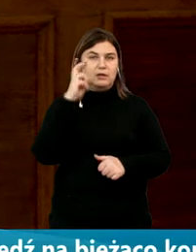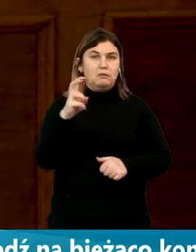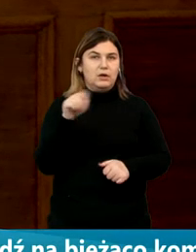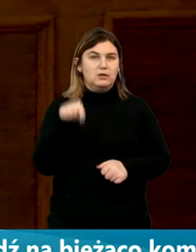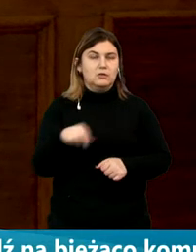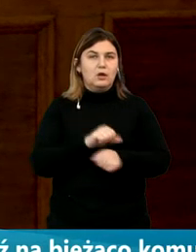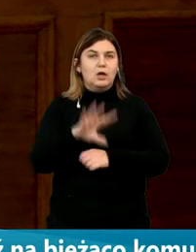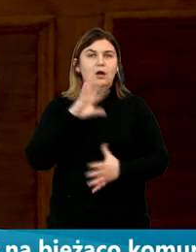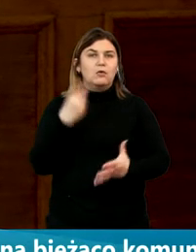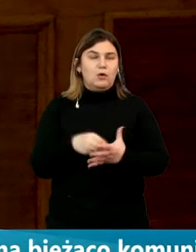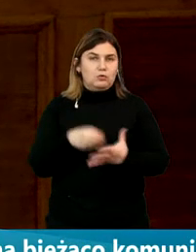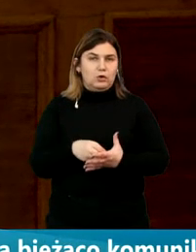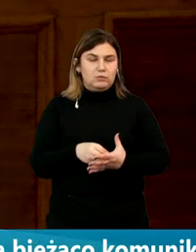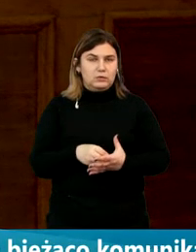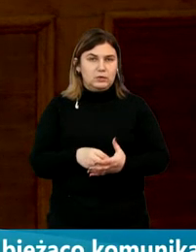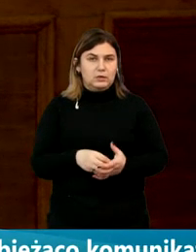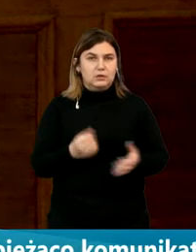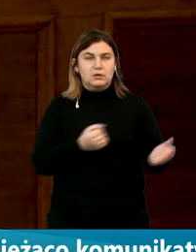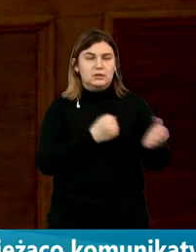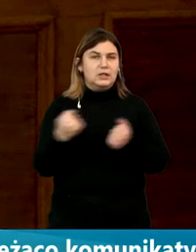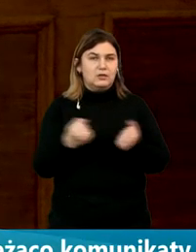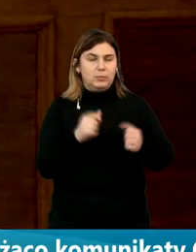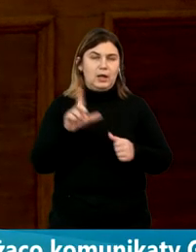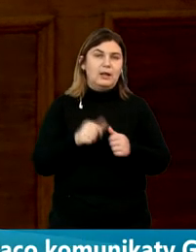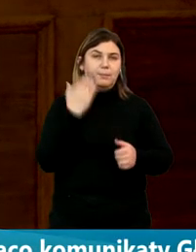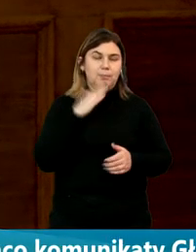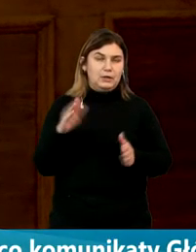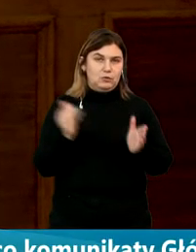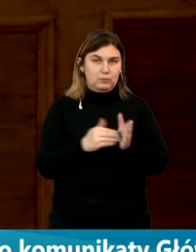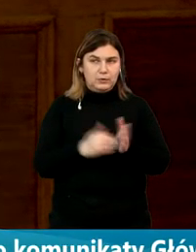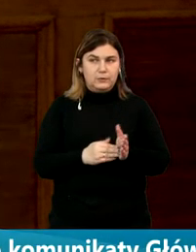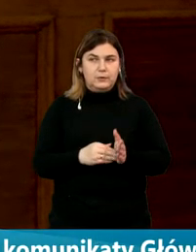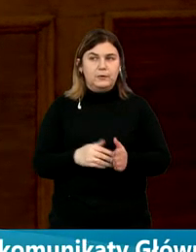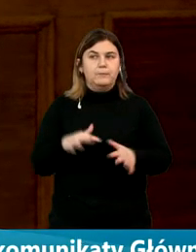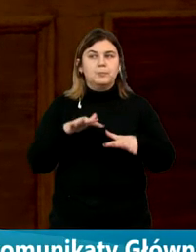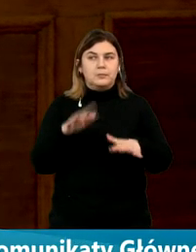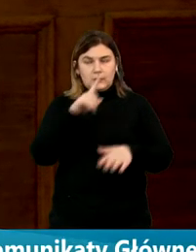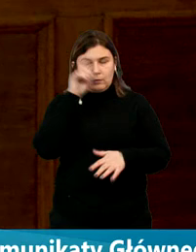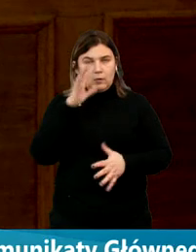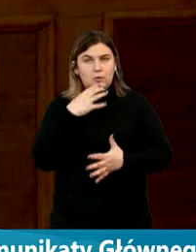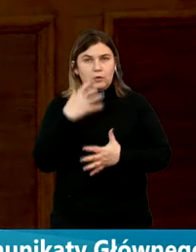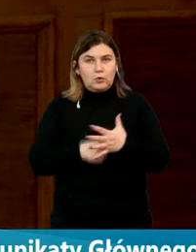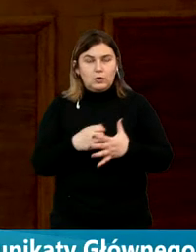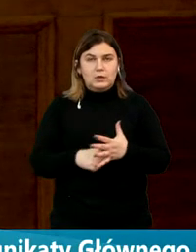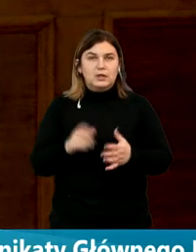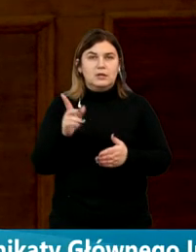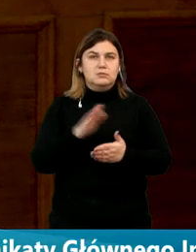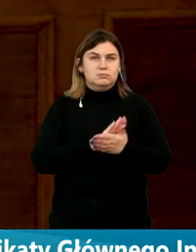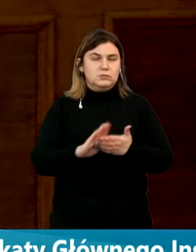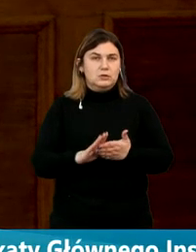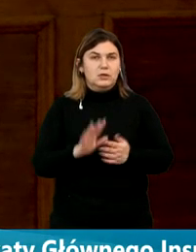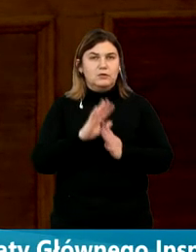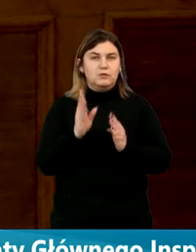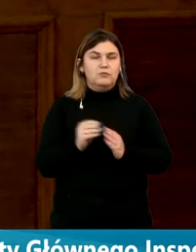to jest kosztowny środek transportu, ale bardzo, bardzo potrzebny, bo i sporo pasażerów z tego korzysta i jest rzeczywiście ekologiczne i myślę, że wszyscy to w